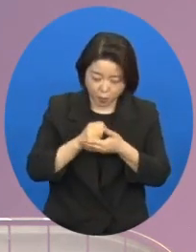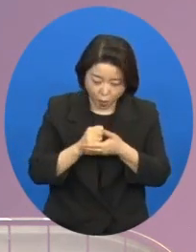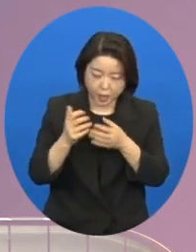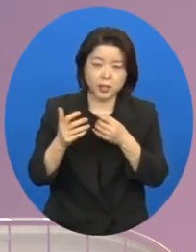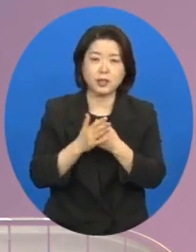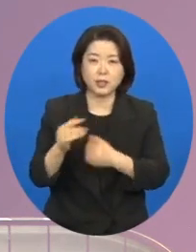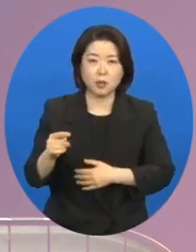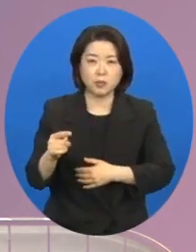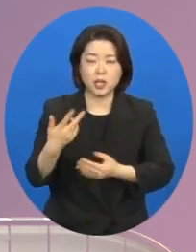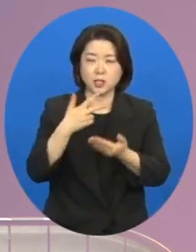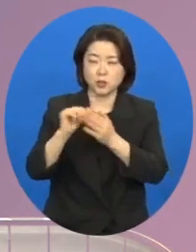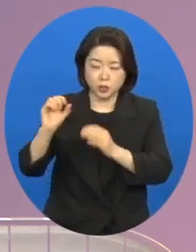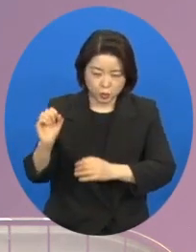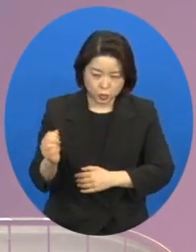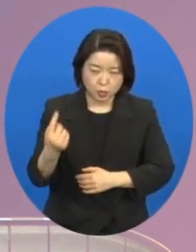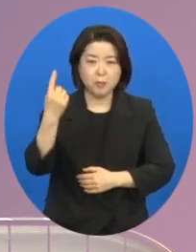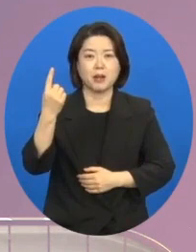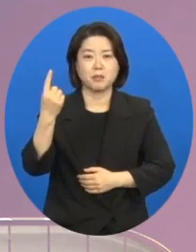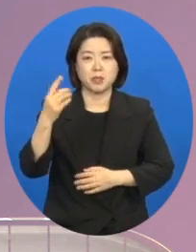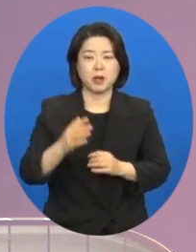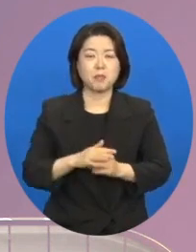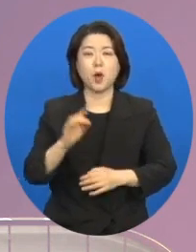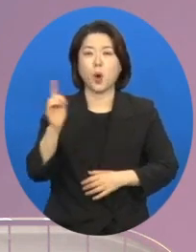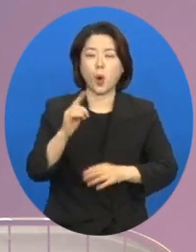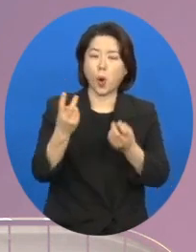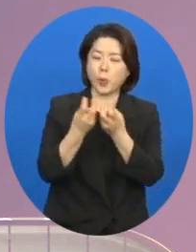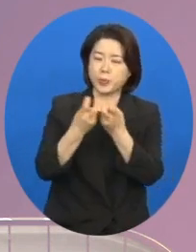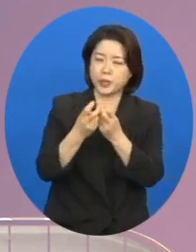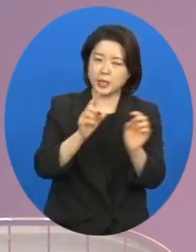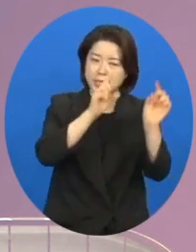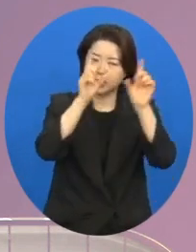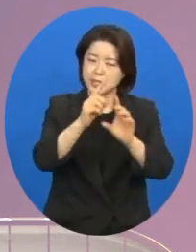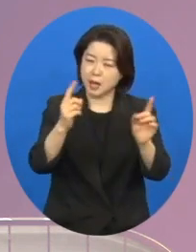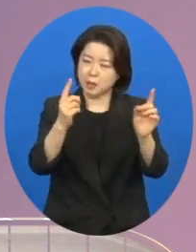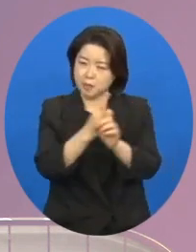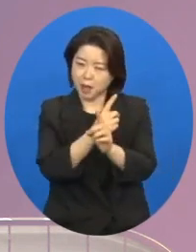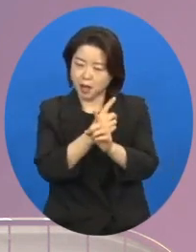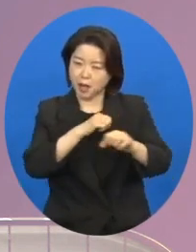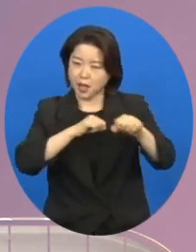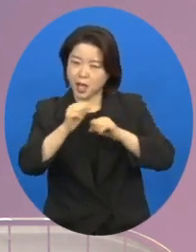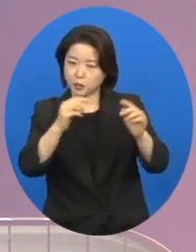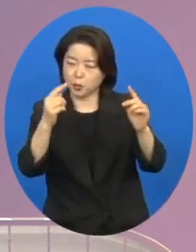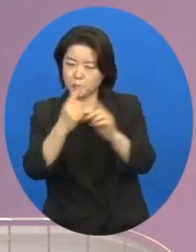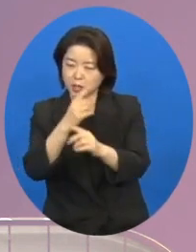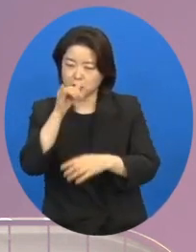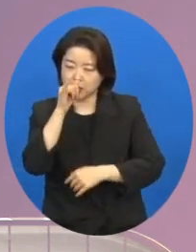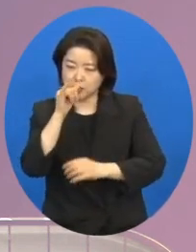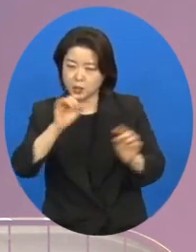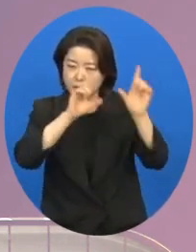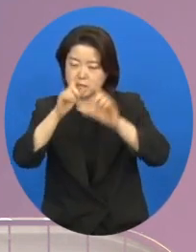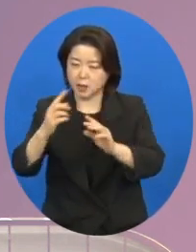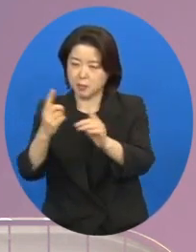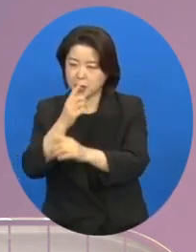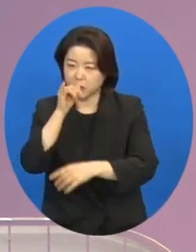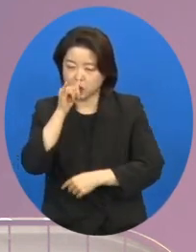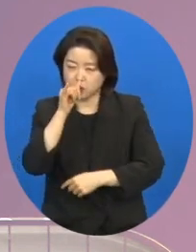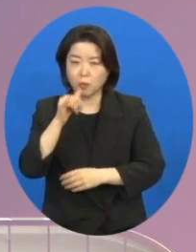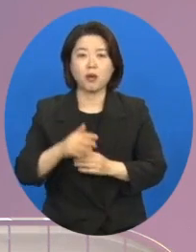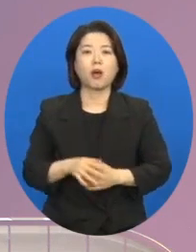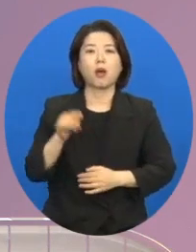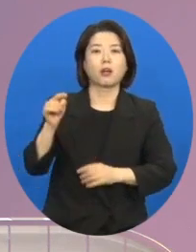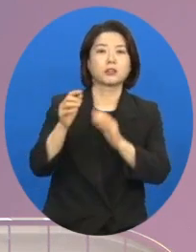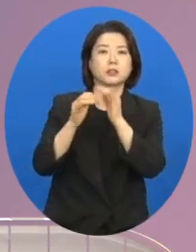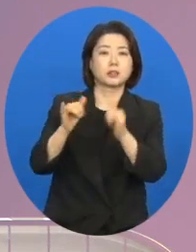때문에 그 주님으로 말미암아 어떻게 삶이 바뀌어가는가, 행동이 달라지는가, 삶이 달라지는가, 그